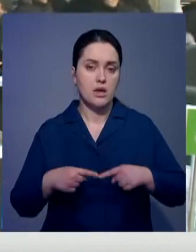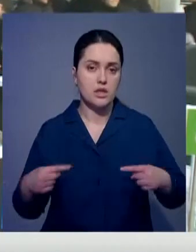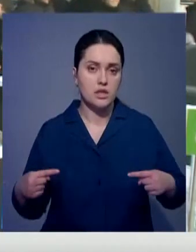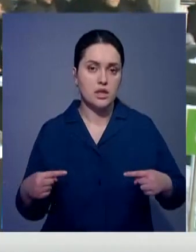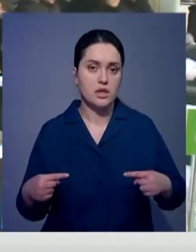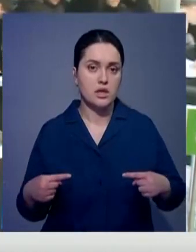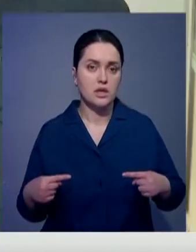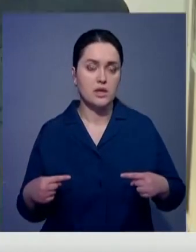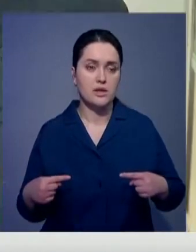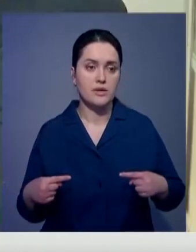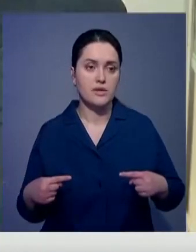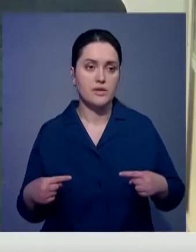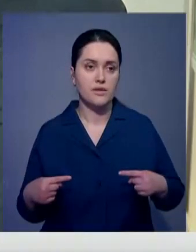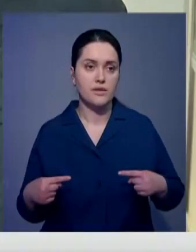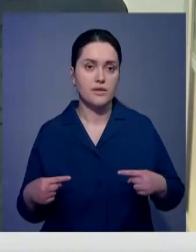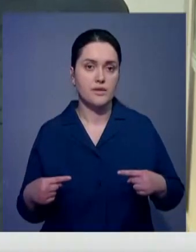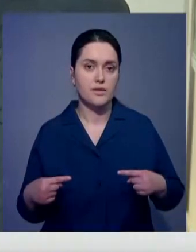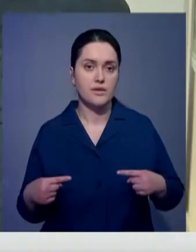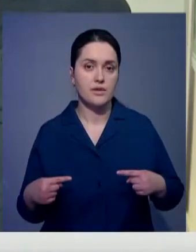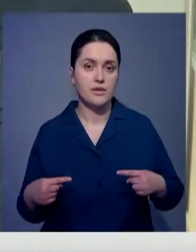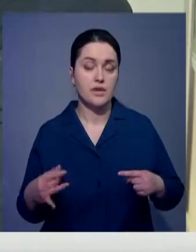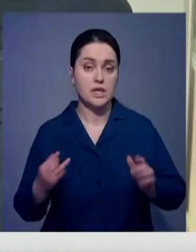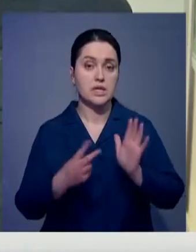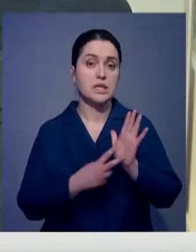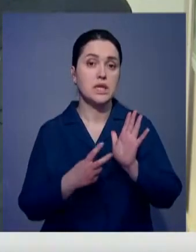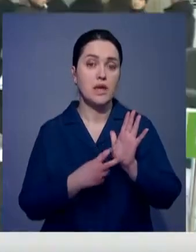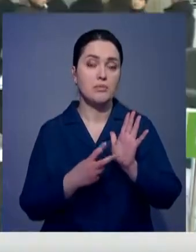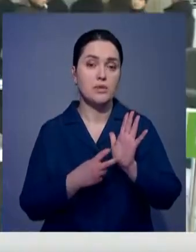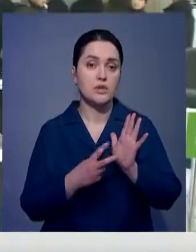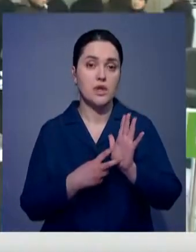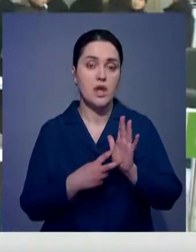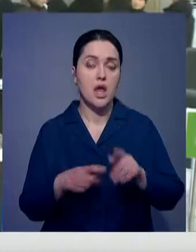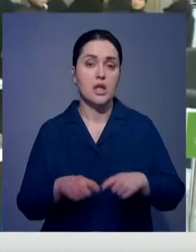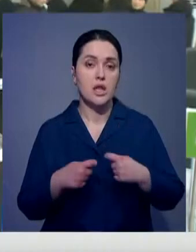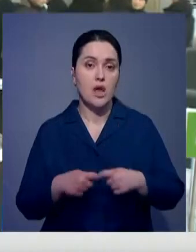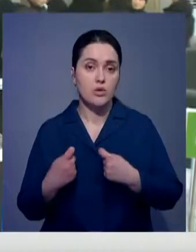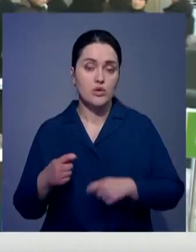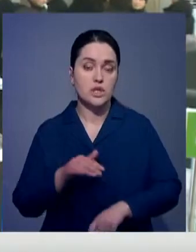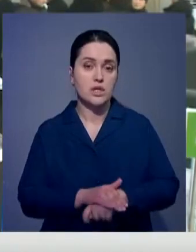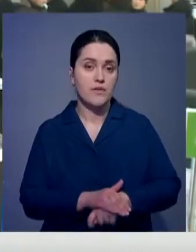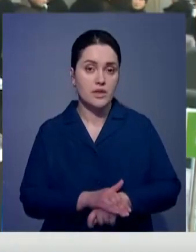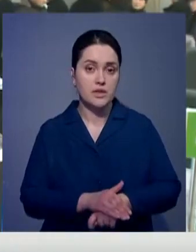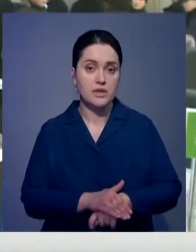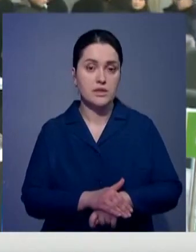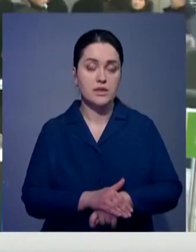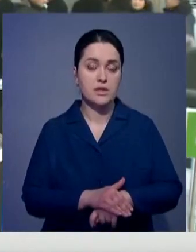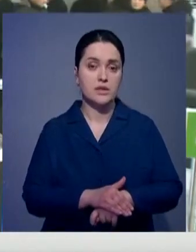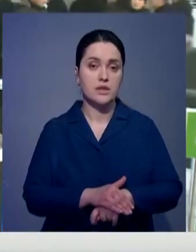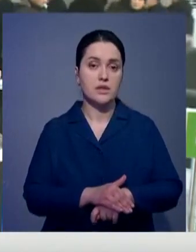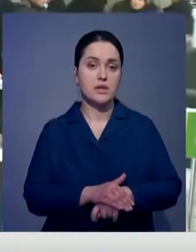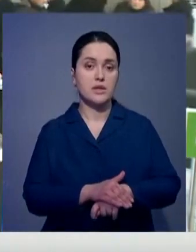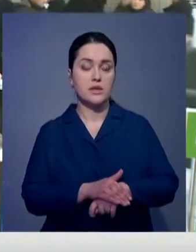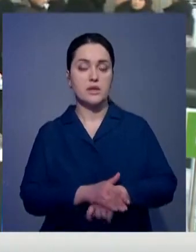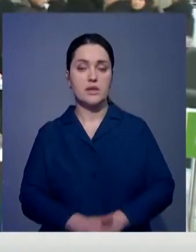телесные повреждения. Кроме того, более 700 нарушений зафиксировано. Вместе с